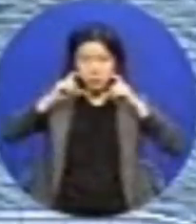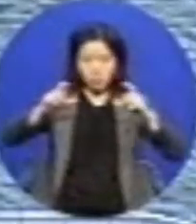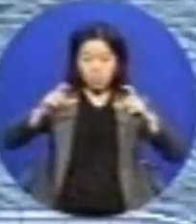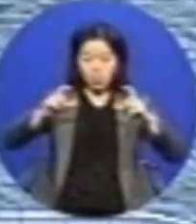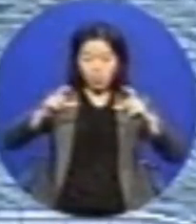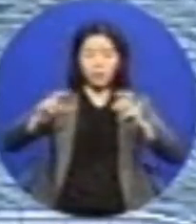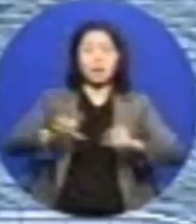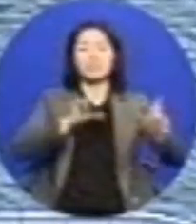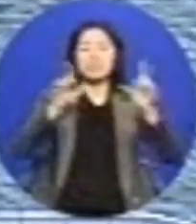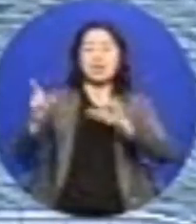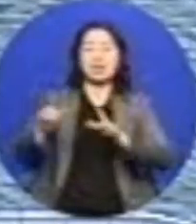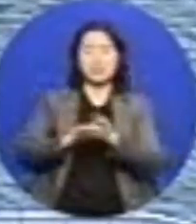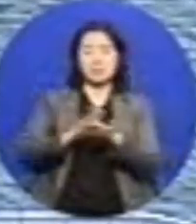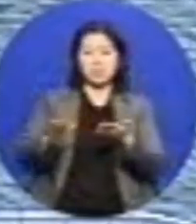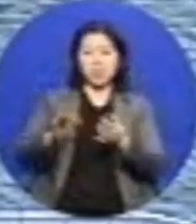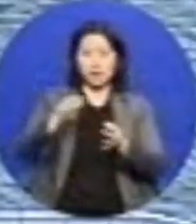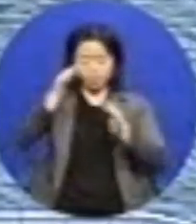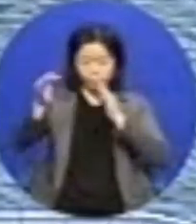살겠습니다 통성으로 기도하겠습니다